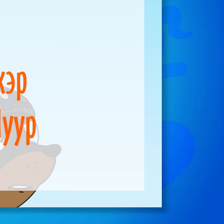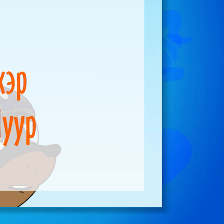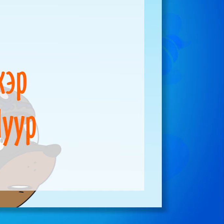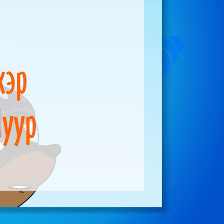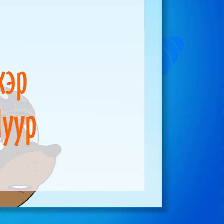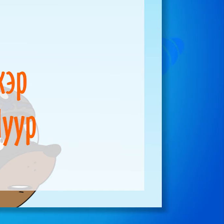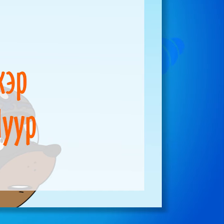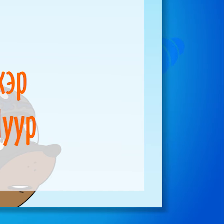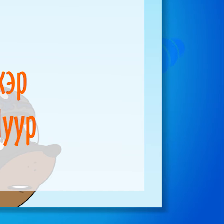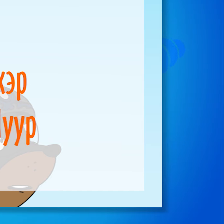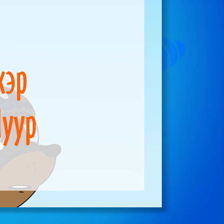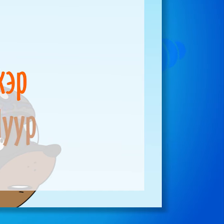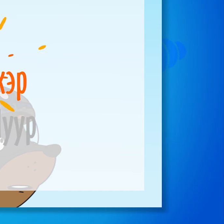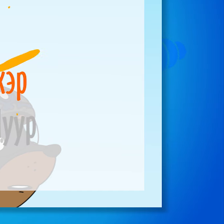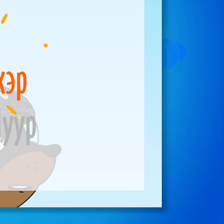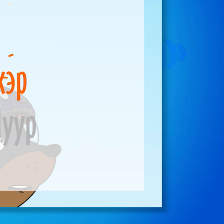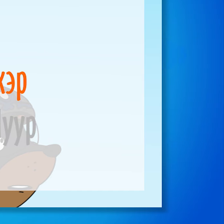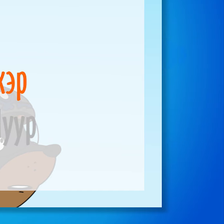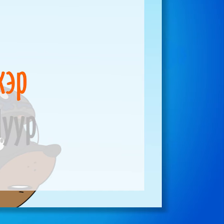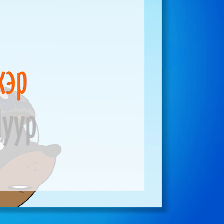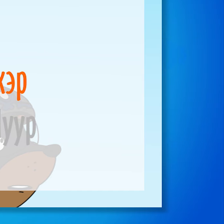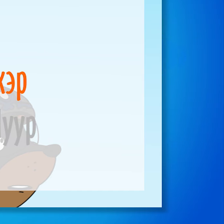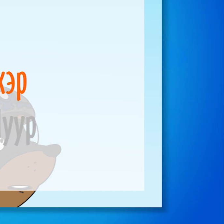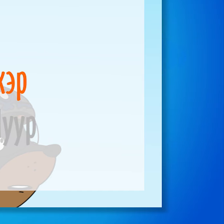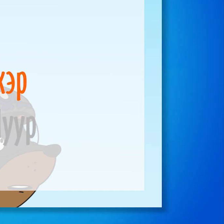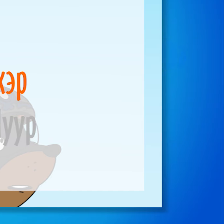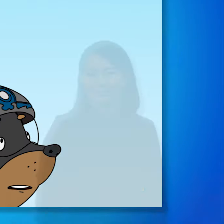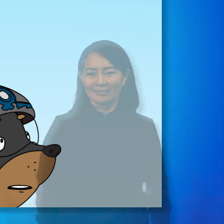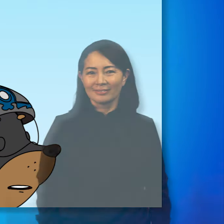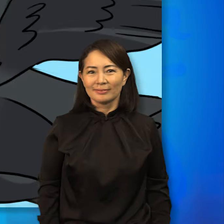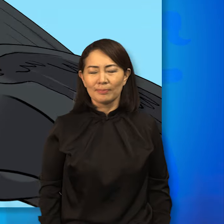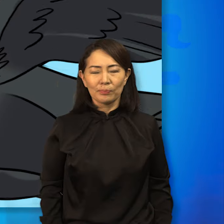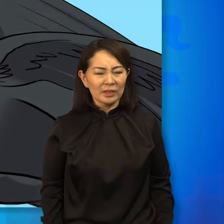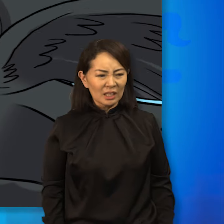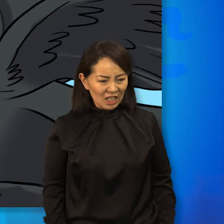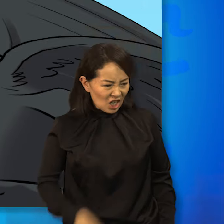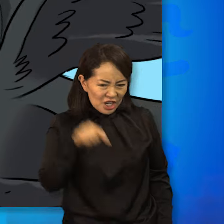Тэр доор айл ануу да? Тийм байна. Тийш очие.